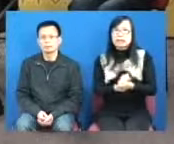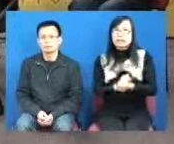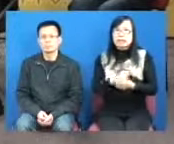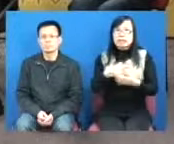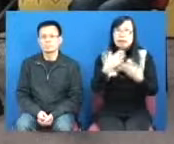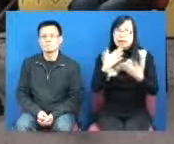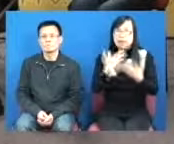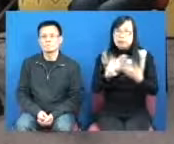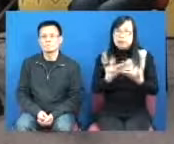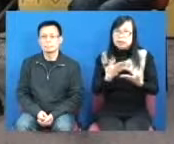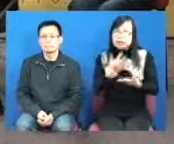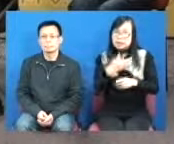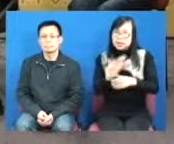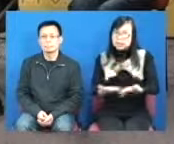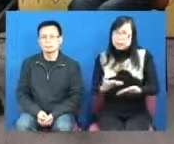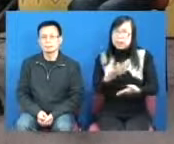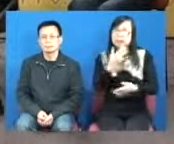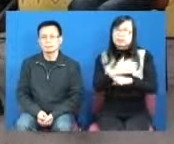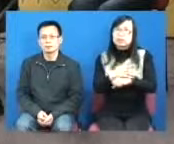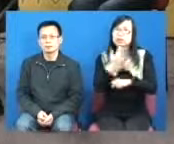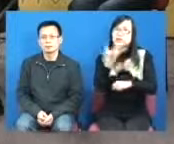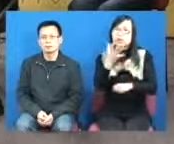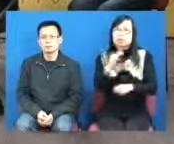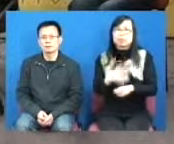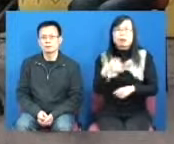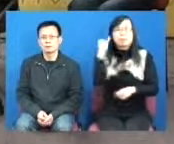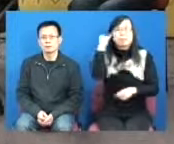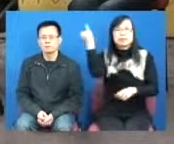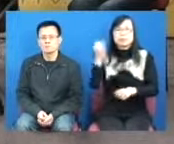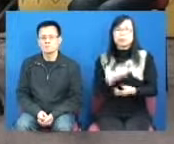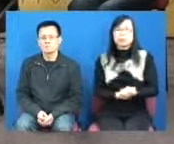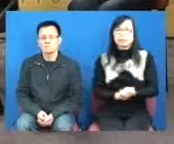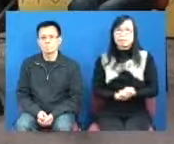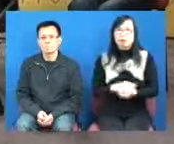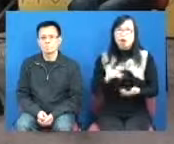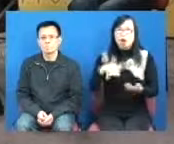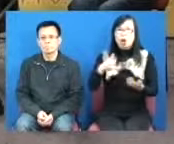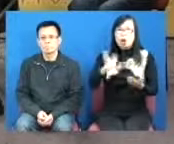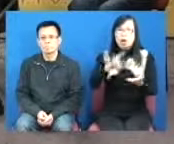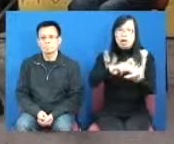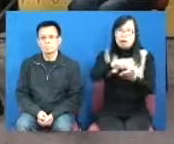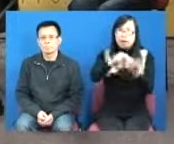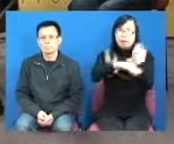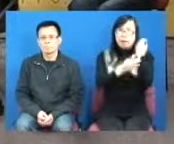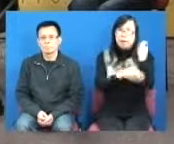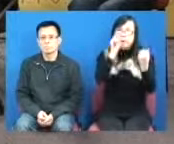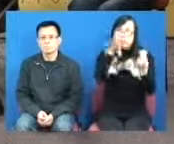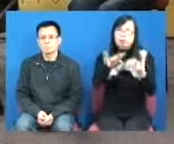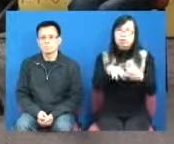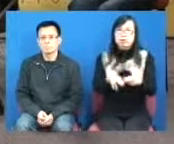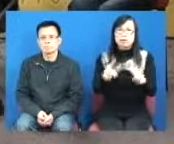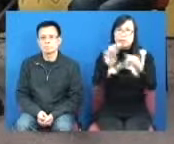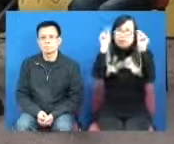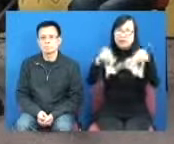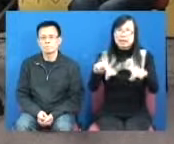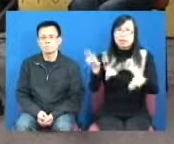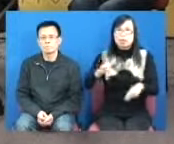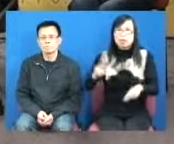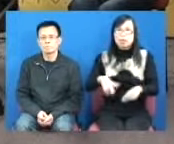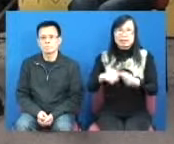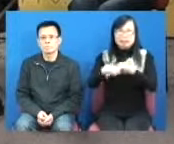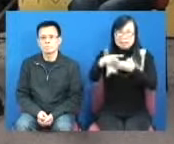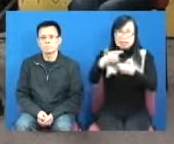錢他說不知道然後他去立法會又問他同樣的問題我覺得你第一次